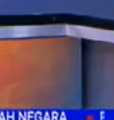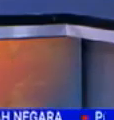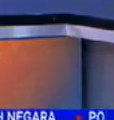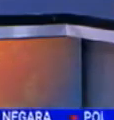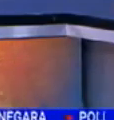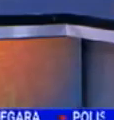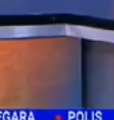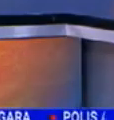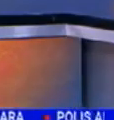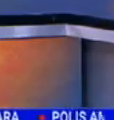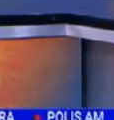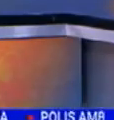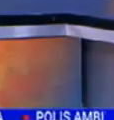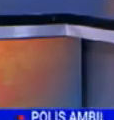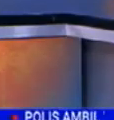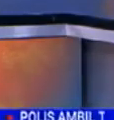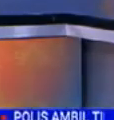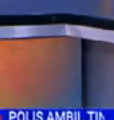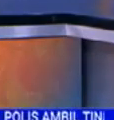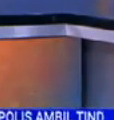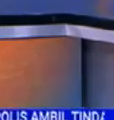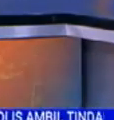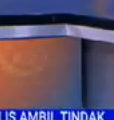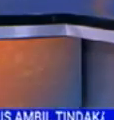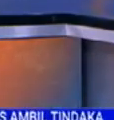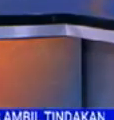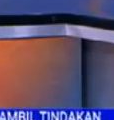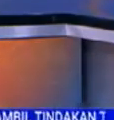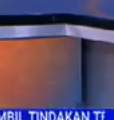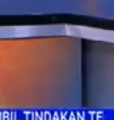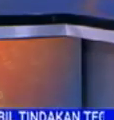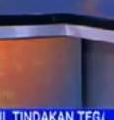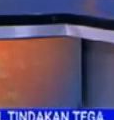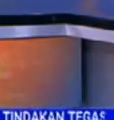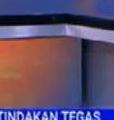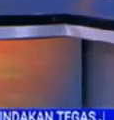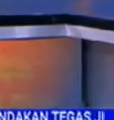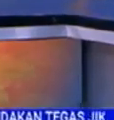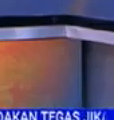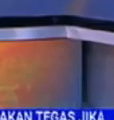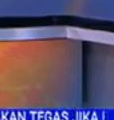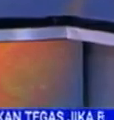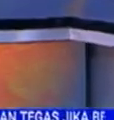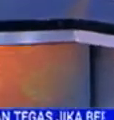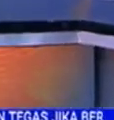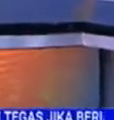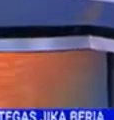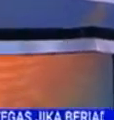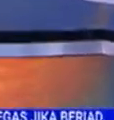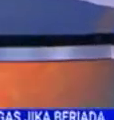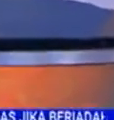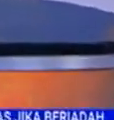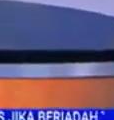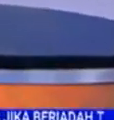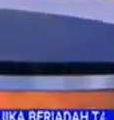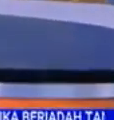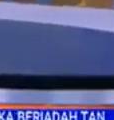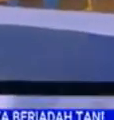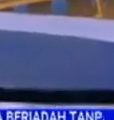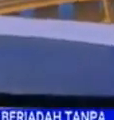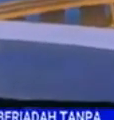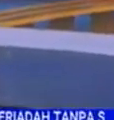juga inisiatif untuk ubah hidup golongan gelandang perkembangan semasa bersama-sama suhe Muhammad Nur